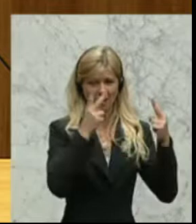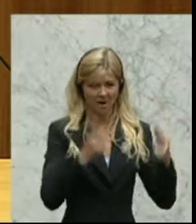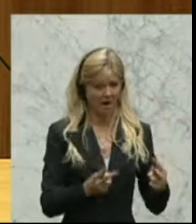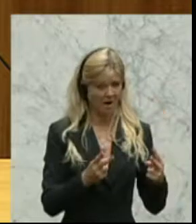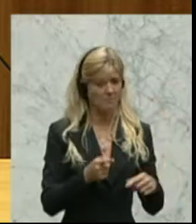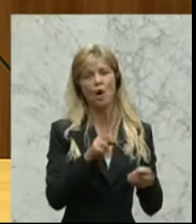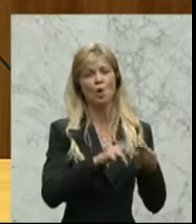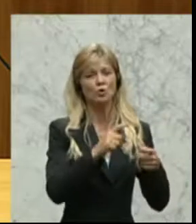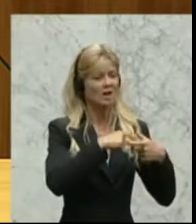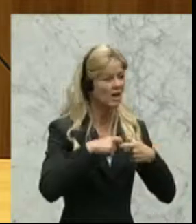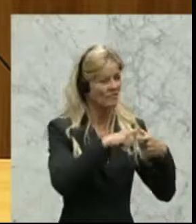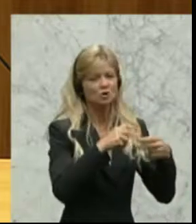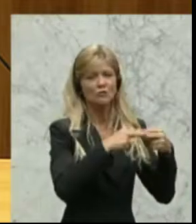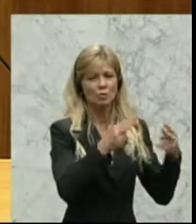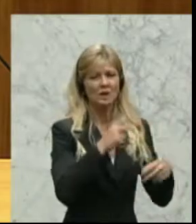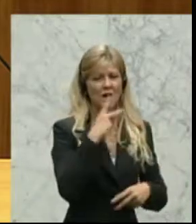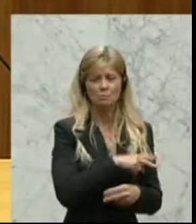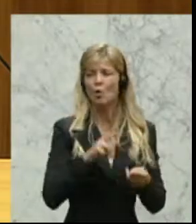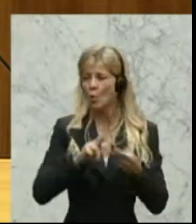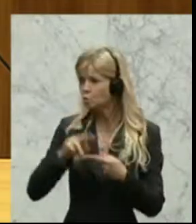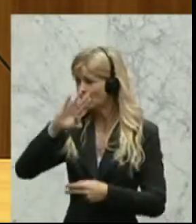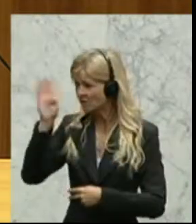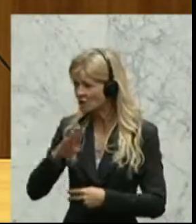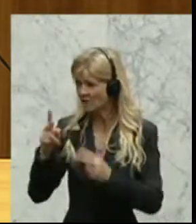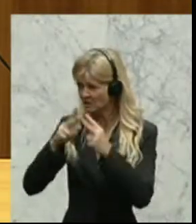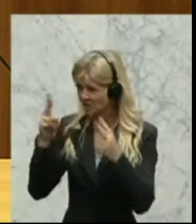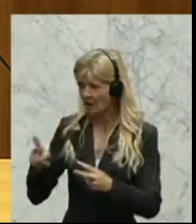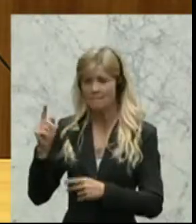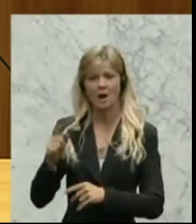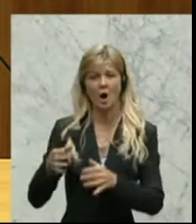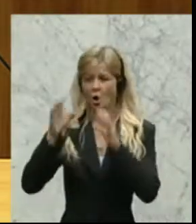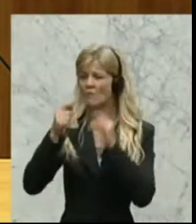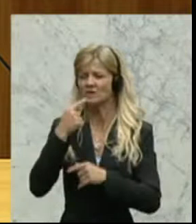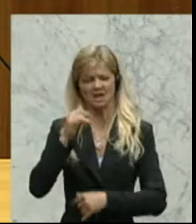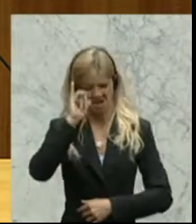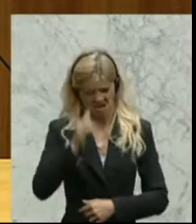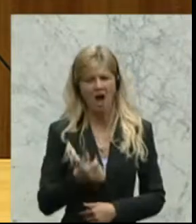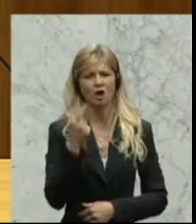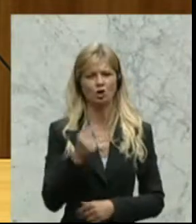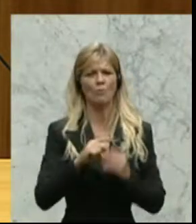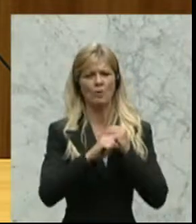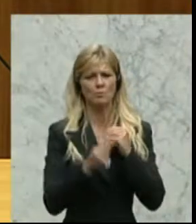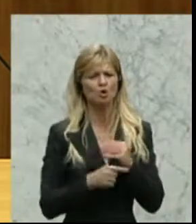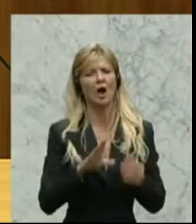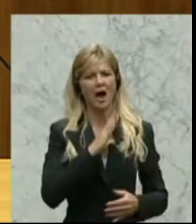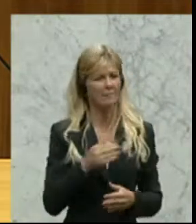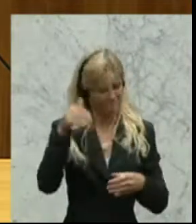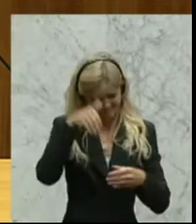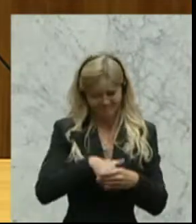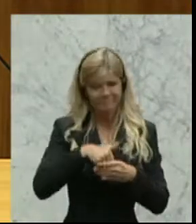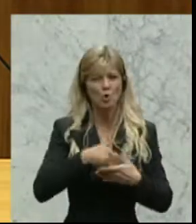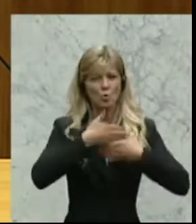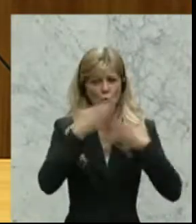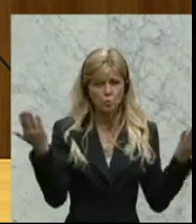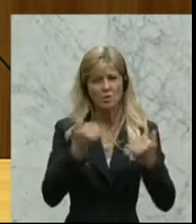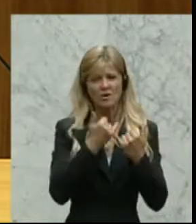der SPÖ und die Wirtschaftskämmerer der ÖVP einem Doppelbudget zu, wo kein Wort drinsteht, wie das ausschauen soll und